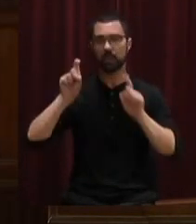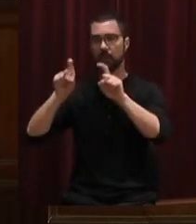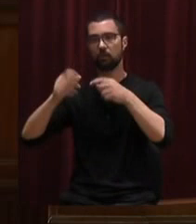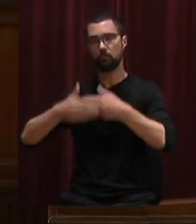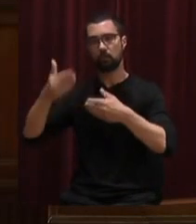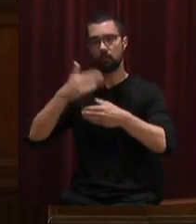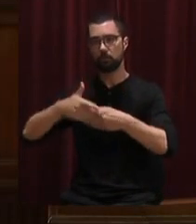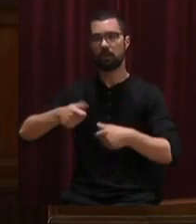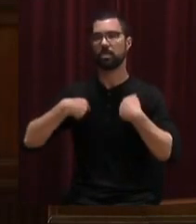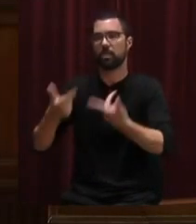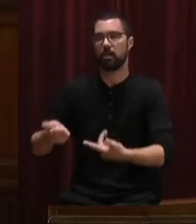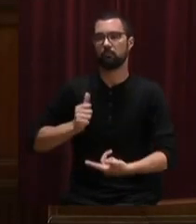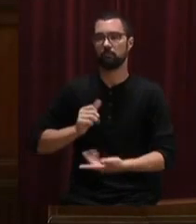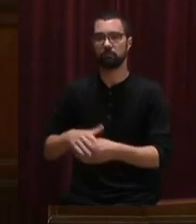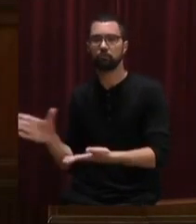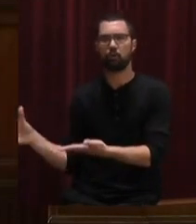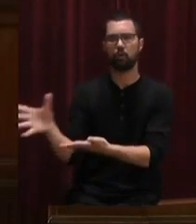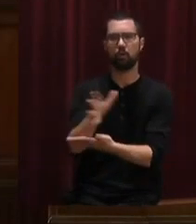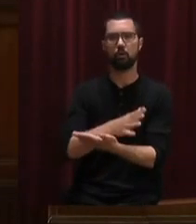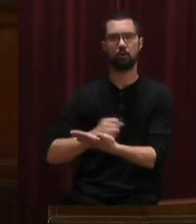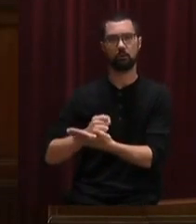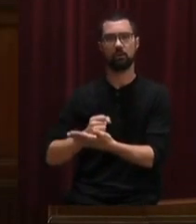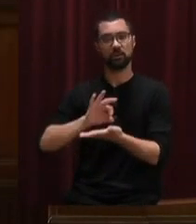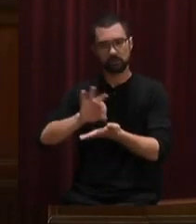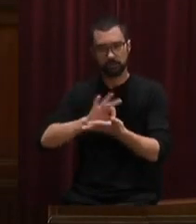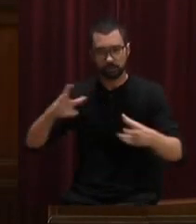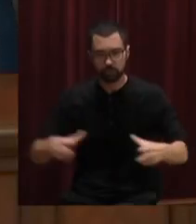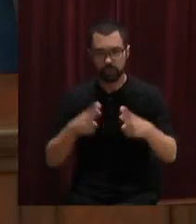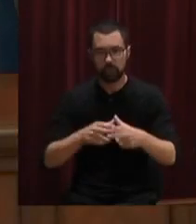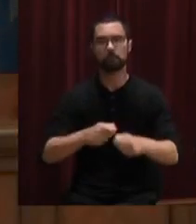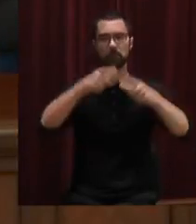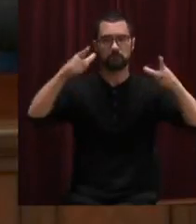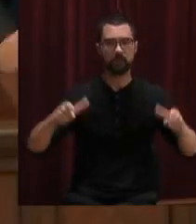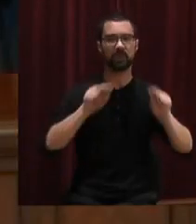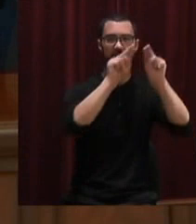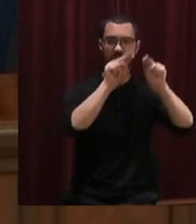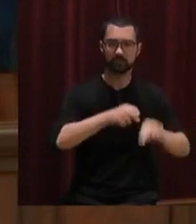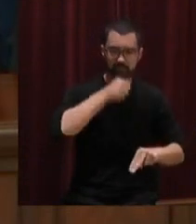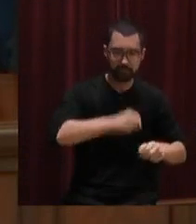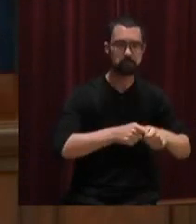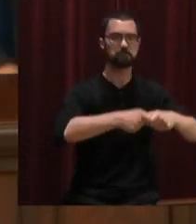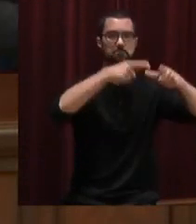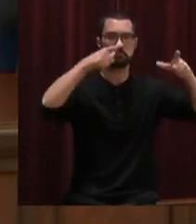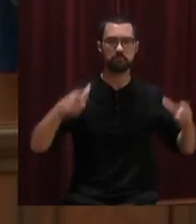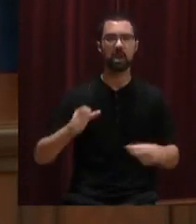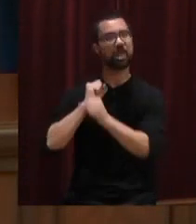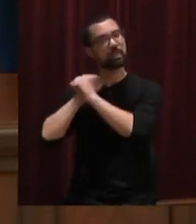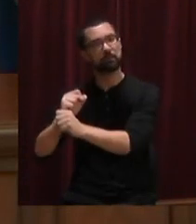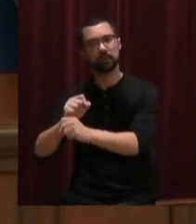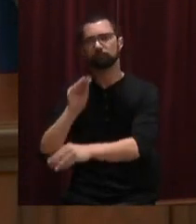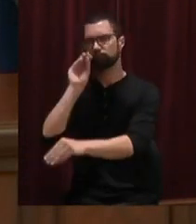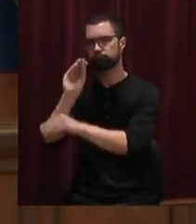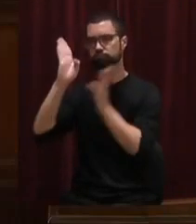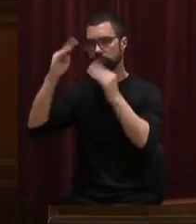garanteix oportunitats per a tothom. Això vol dir més serveis socials, més residències, més atenció a la dependència. Això vol